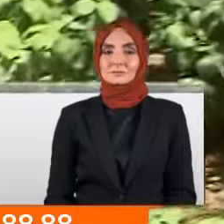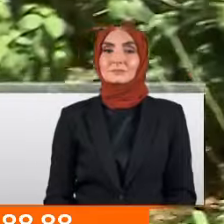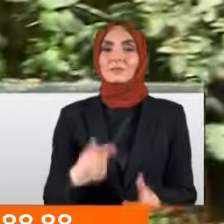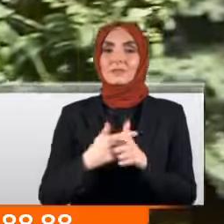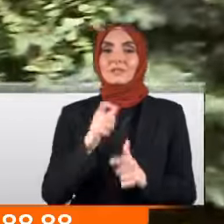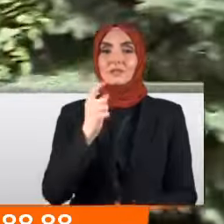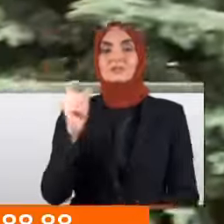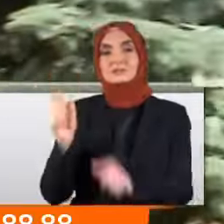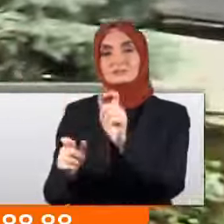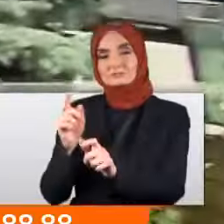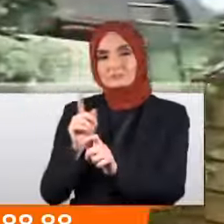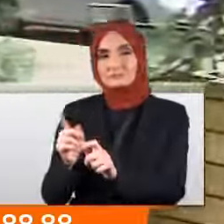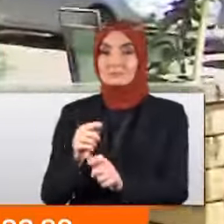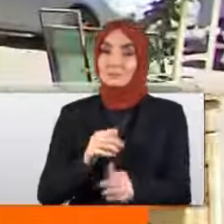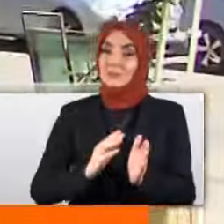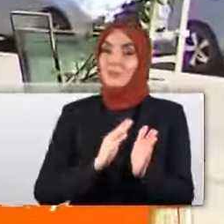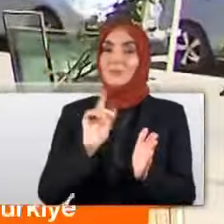Kiracılar devam etsin diyor.